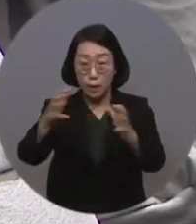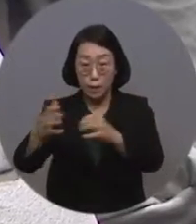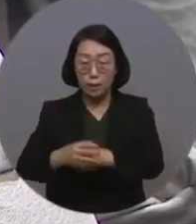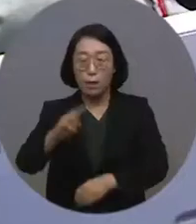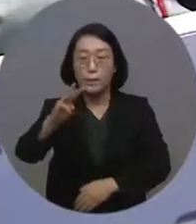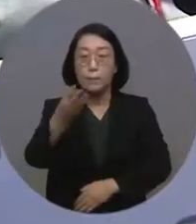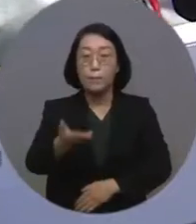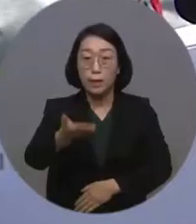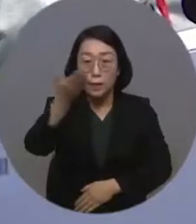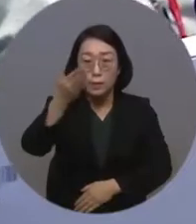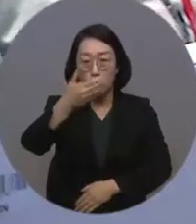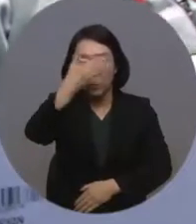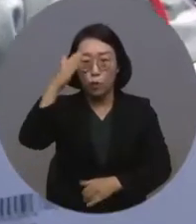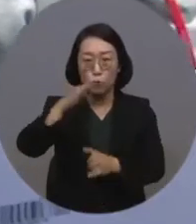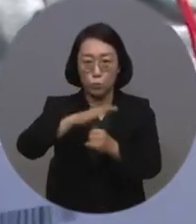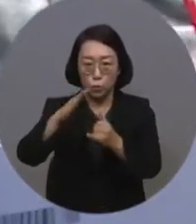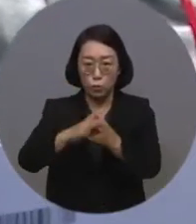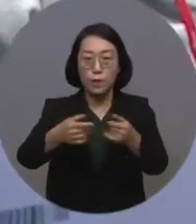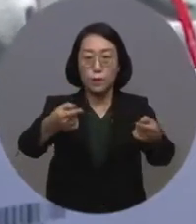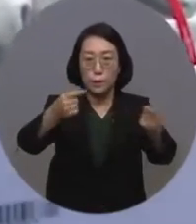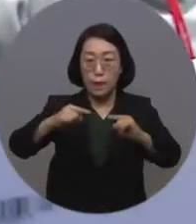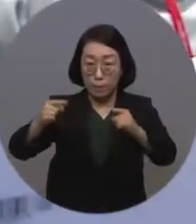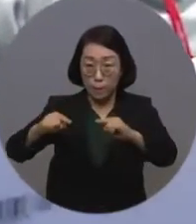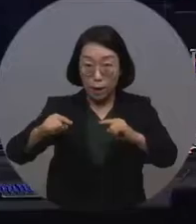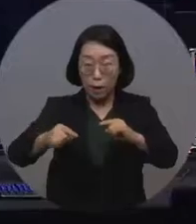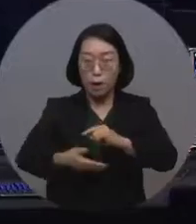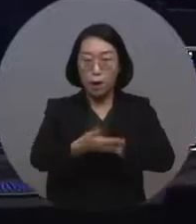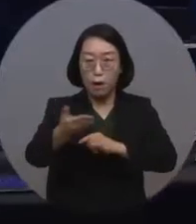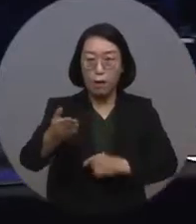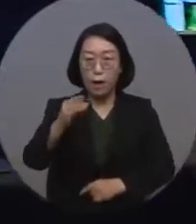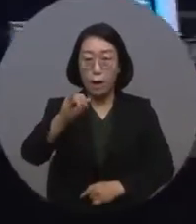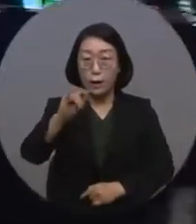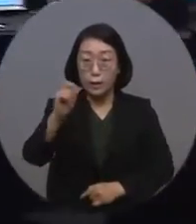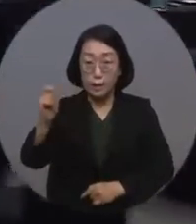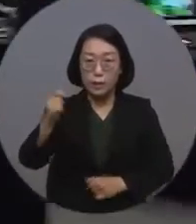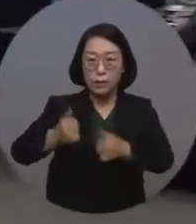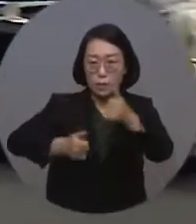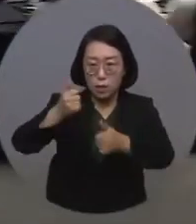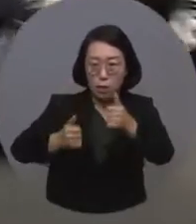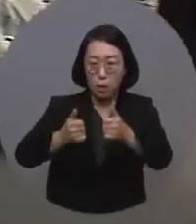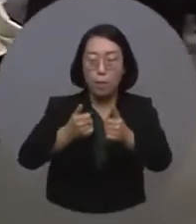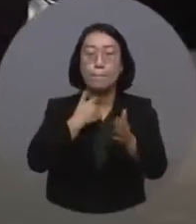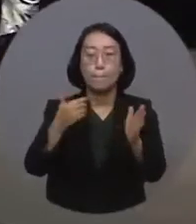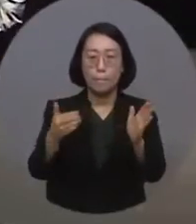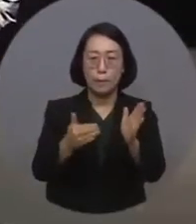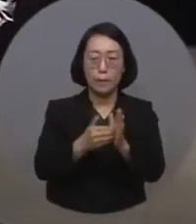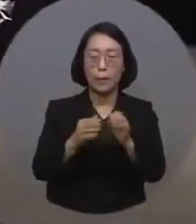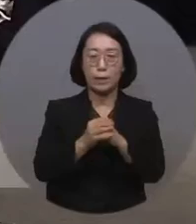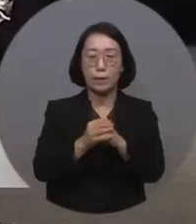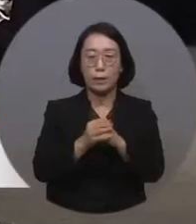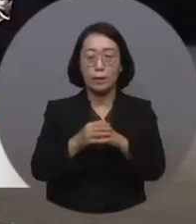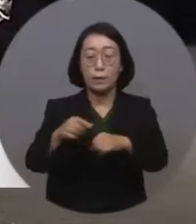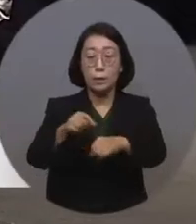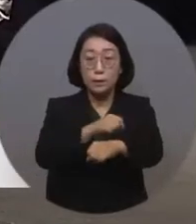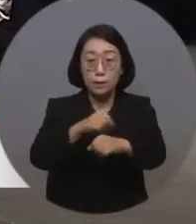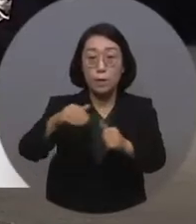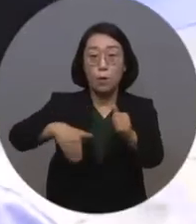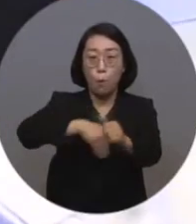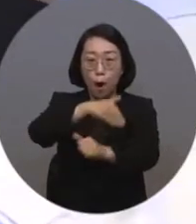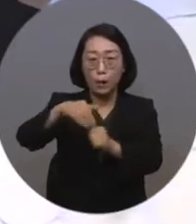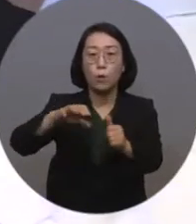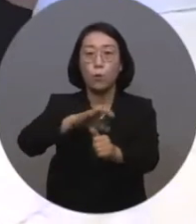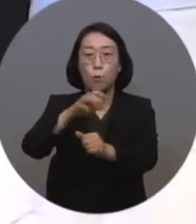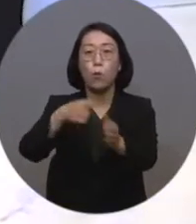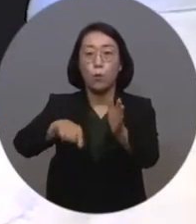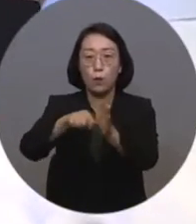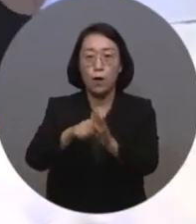327명의 장애 청소년이 참여한 가운데 서로의 IT 실력을 겨루는 시간을 가졌습니다. 특히 환경을 보호하기